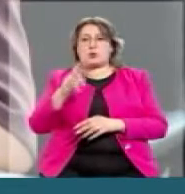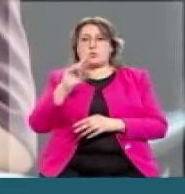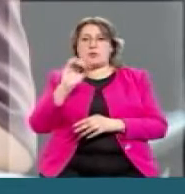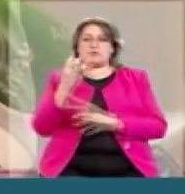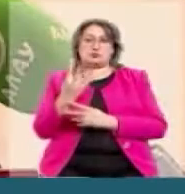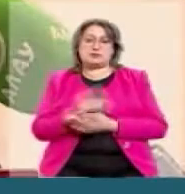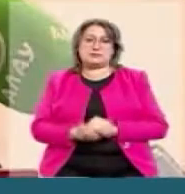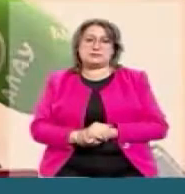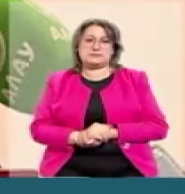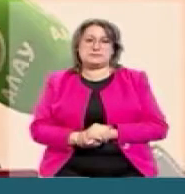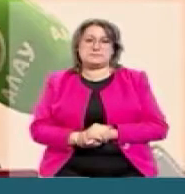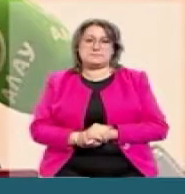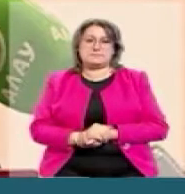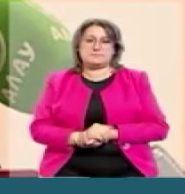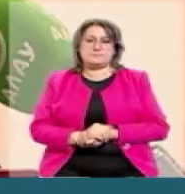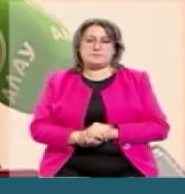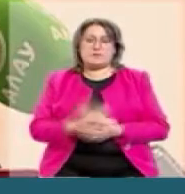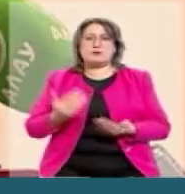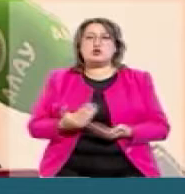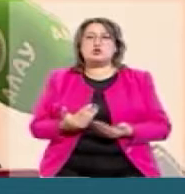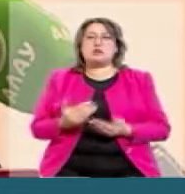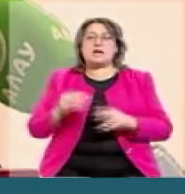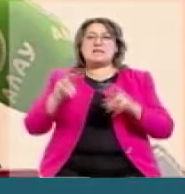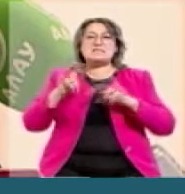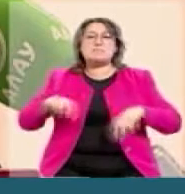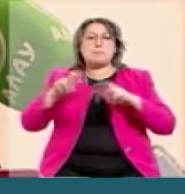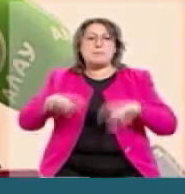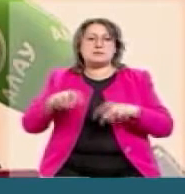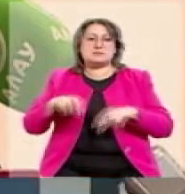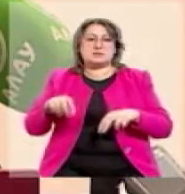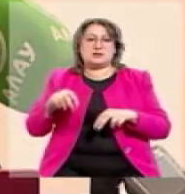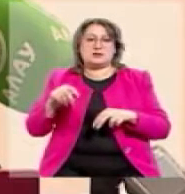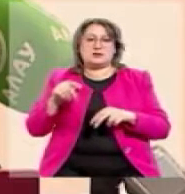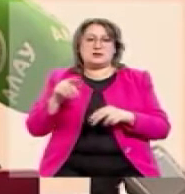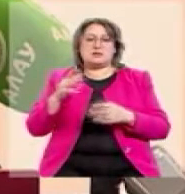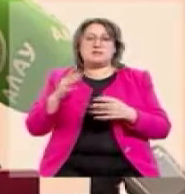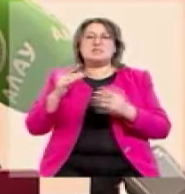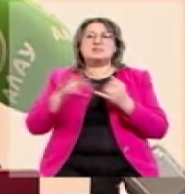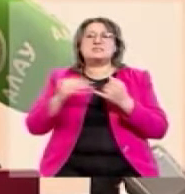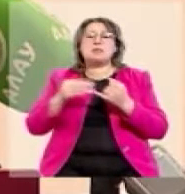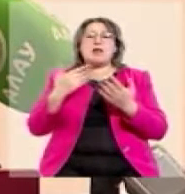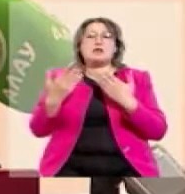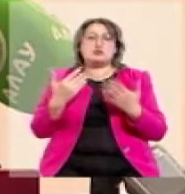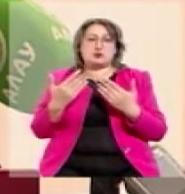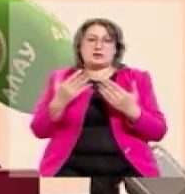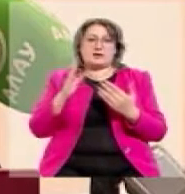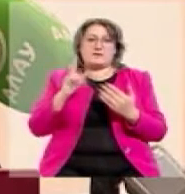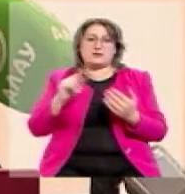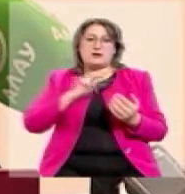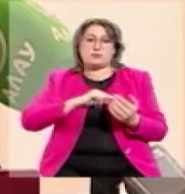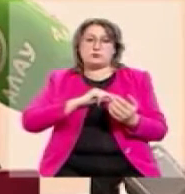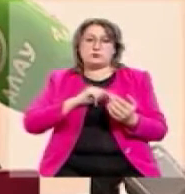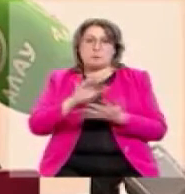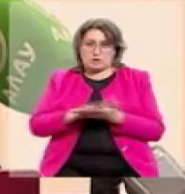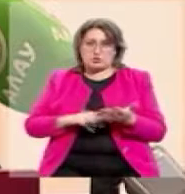14. По бесхозным киоскам, вот жилищная инспекция, у нас не жилищная инспекция, а земельные отношения. Вы работу